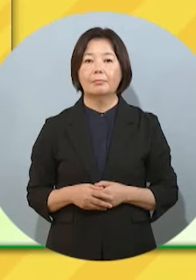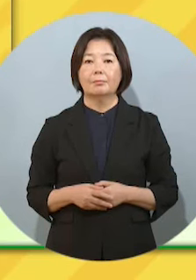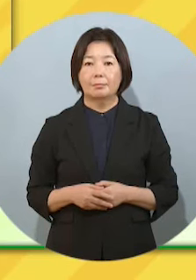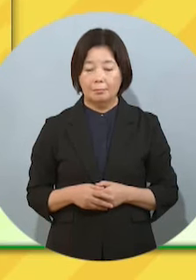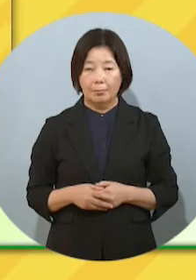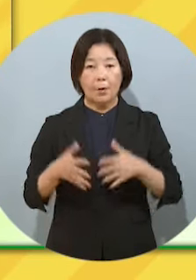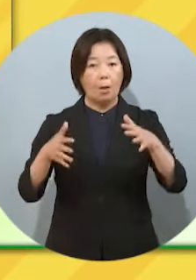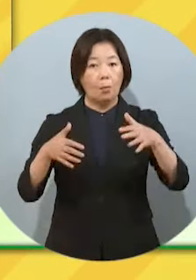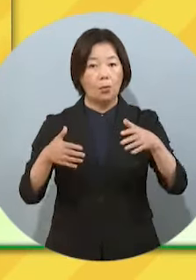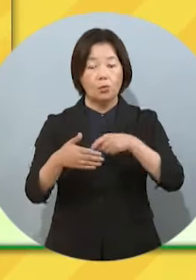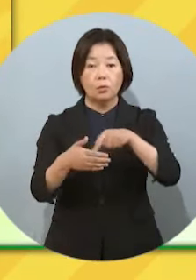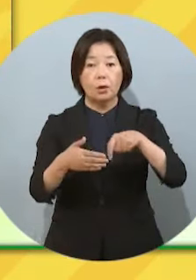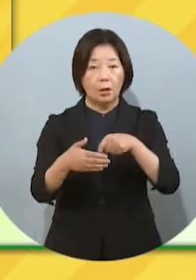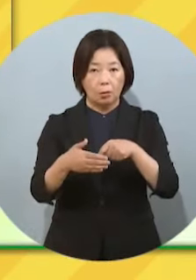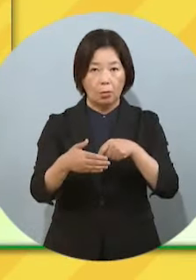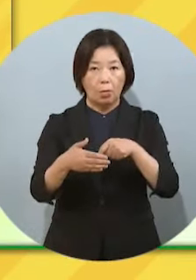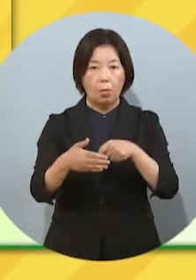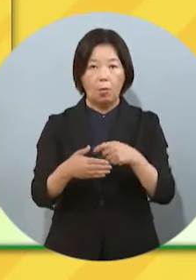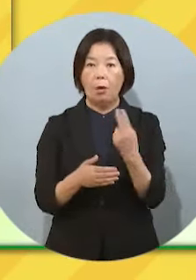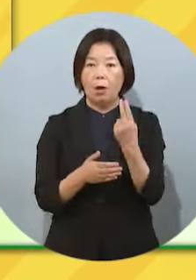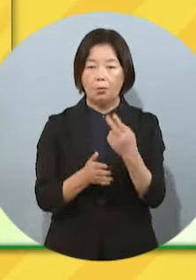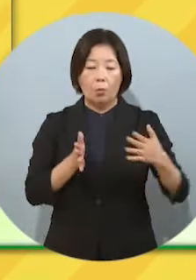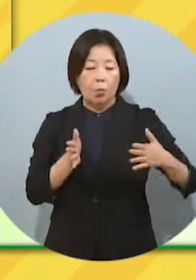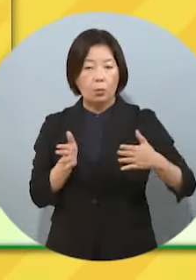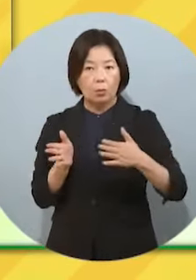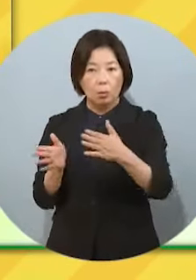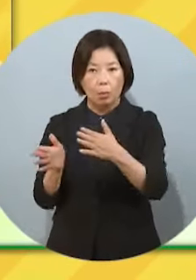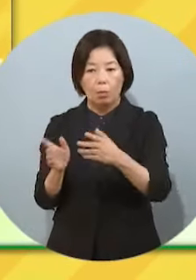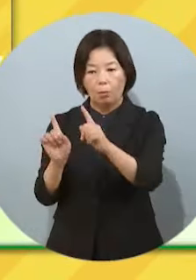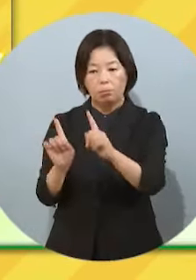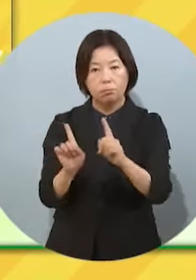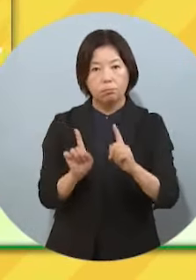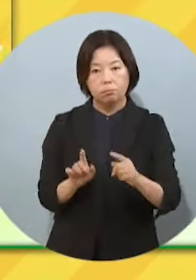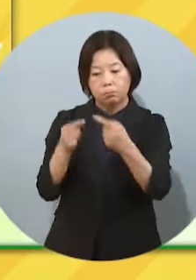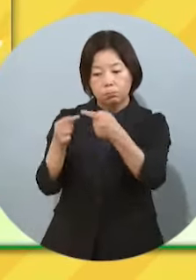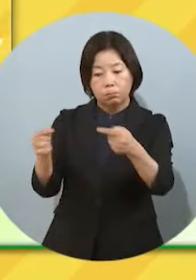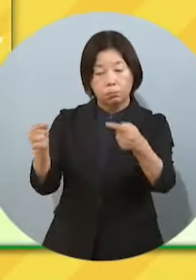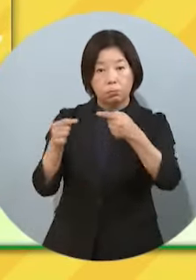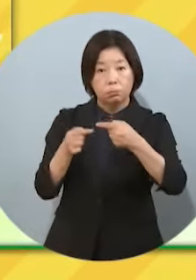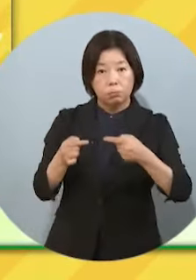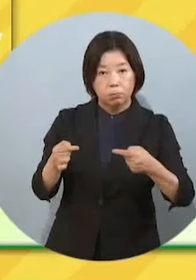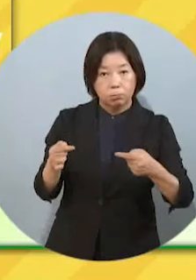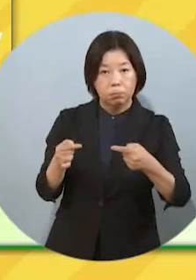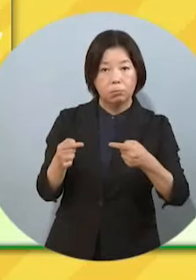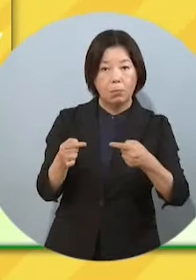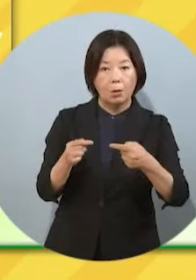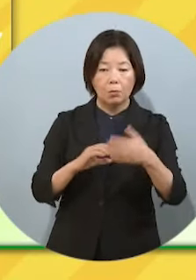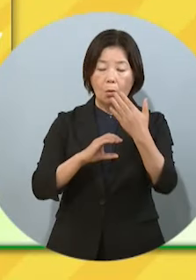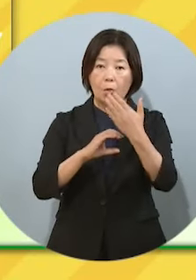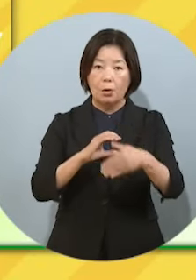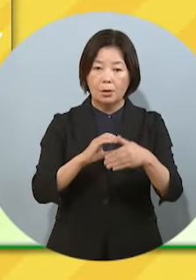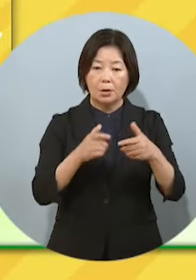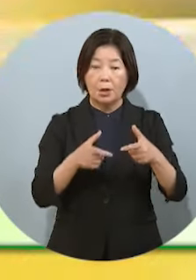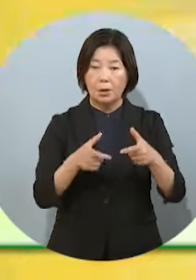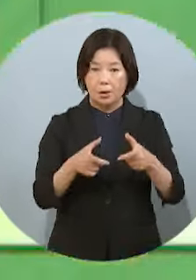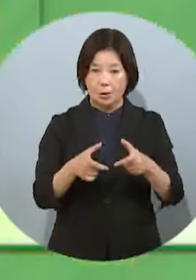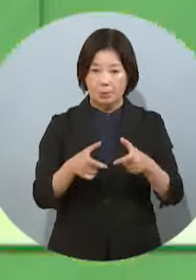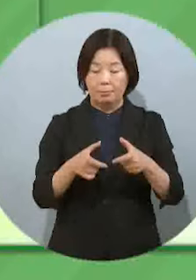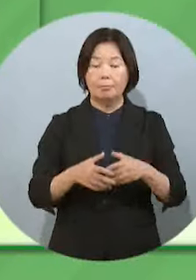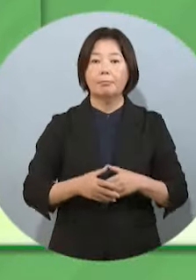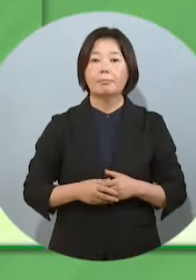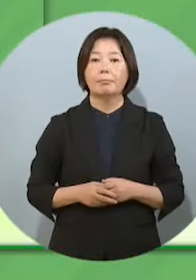募集しているのは、都内の道路上で撮影した電柱と電線に着目した写真